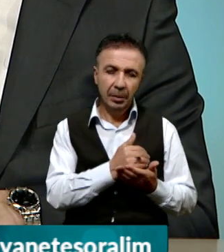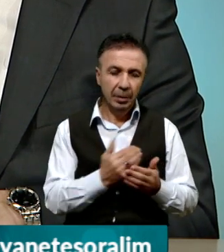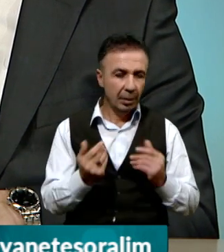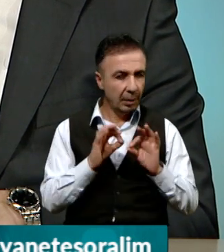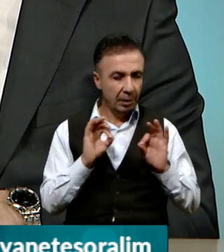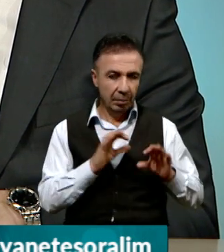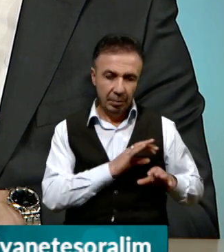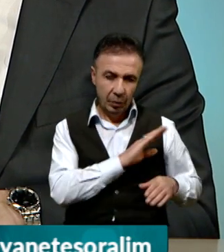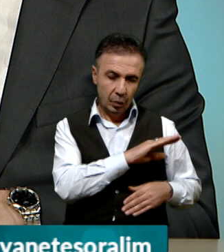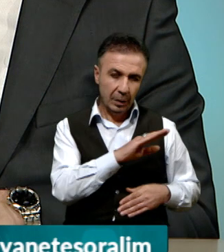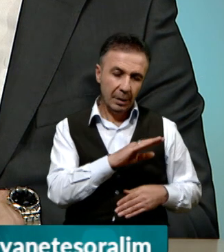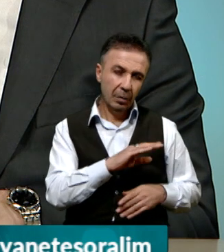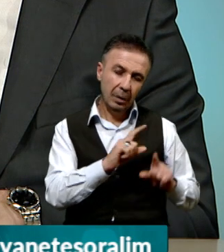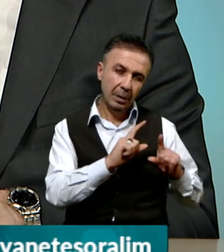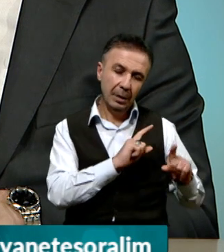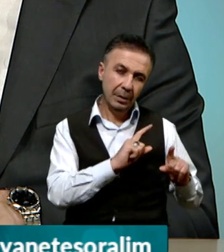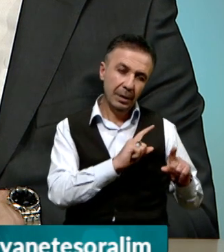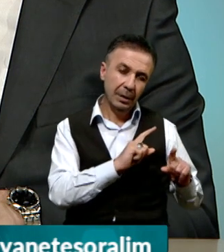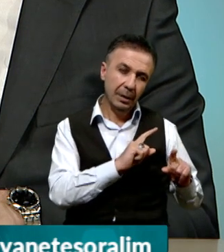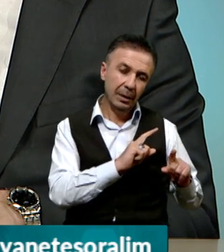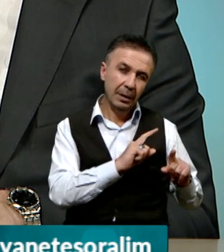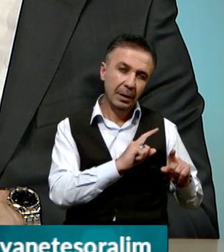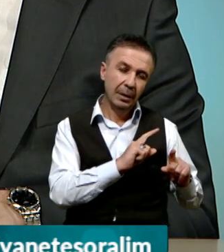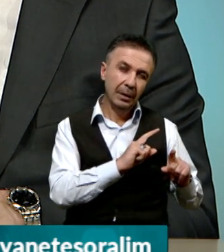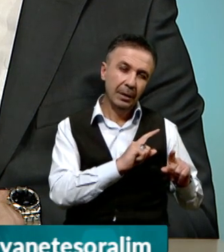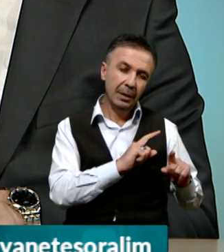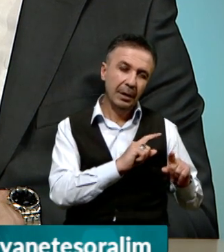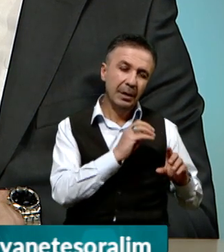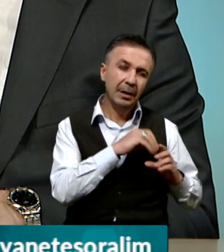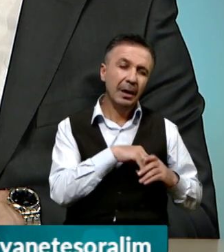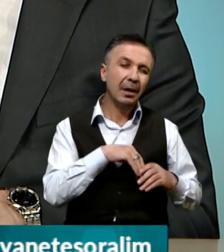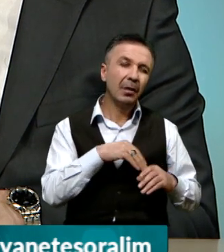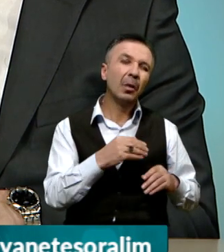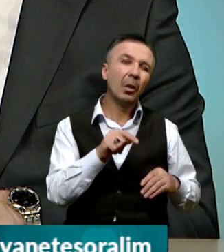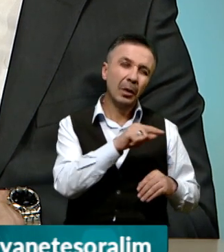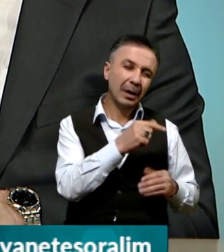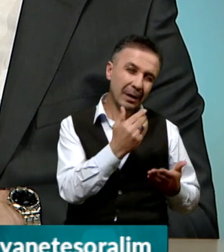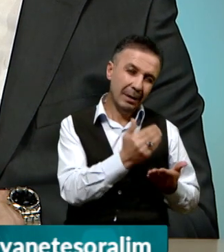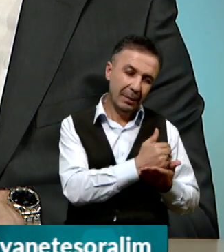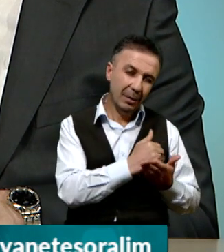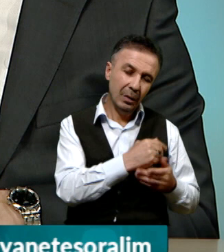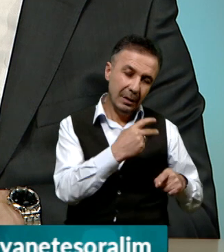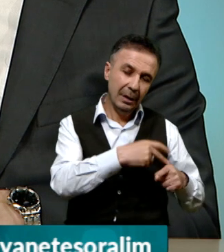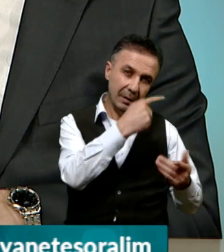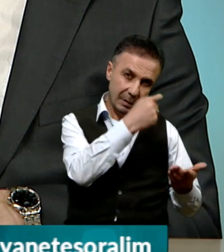de o paralardan onların ihtiyaçlarını karşılamıyoruz. Onlar adına biriktiriyoruz dedi. Zekat vermeleri gerekir mi?